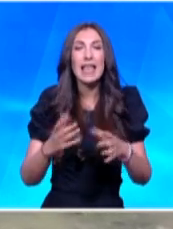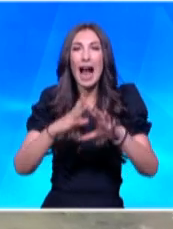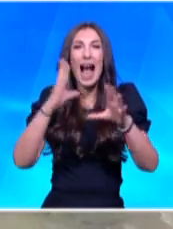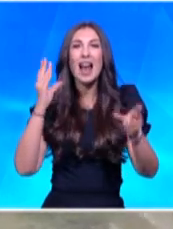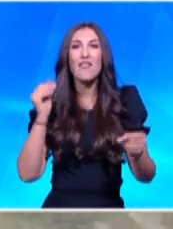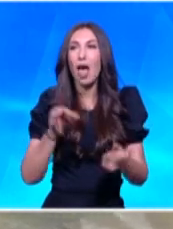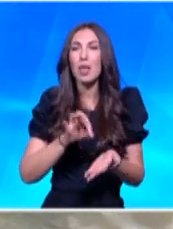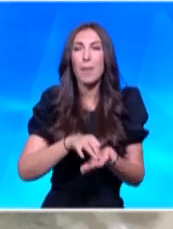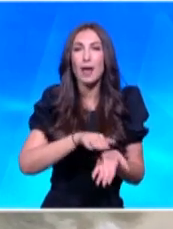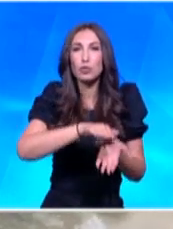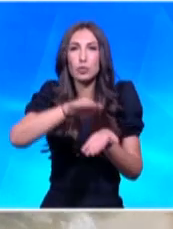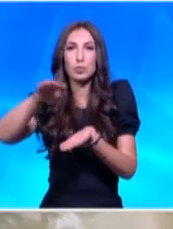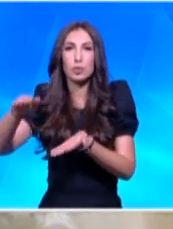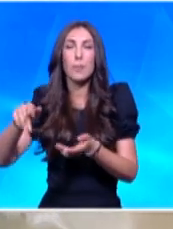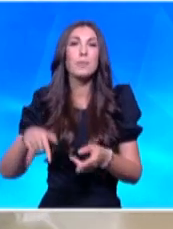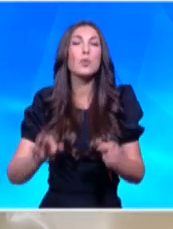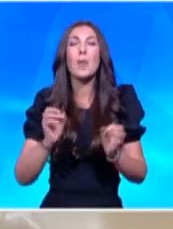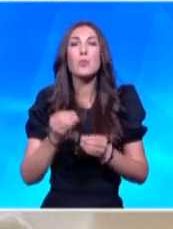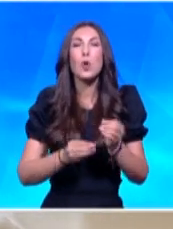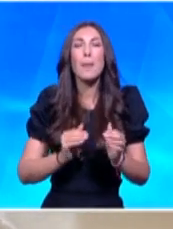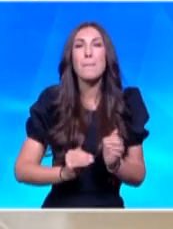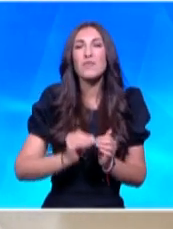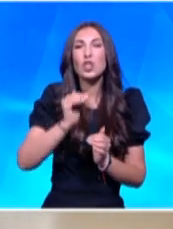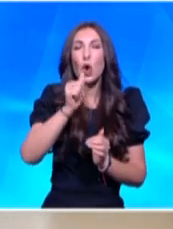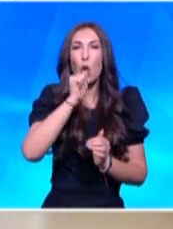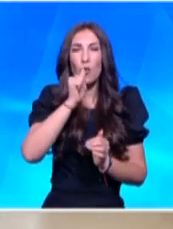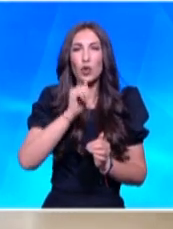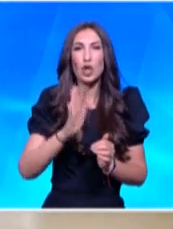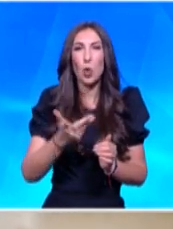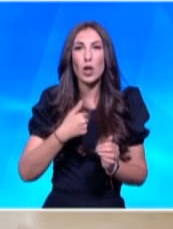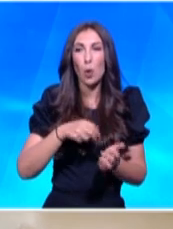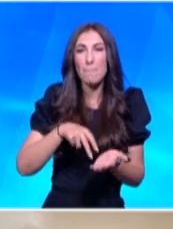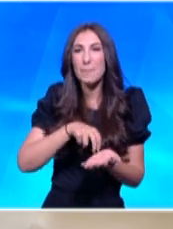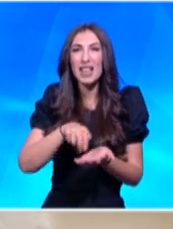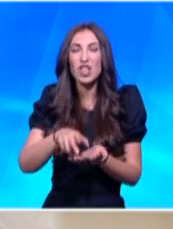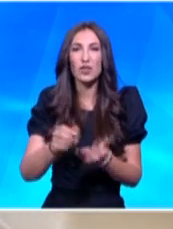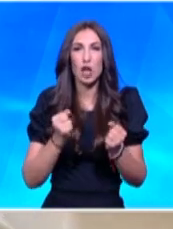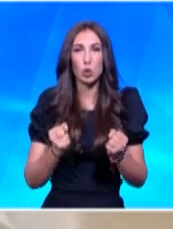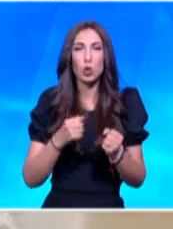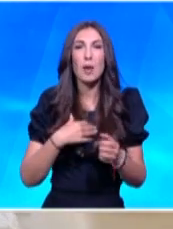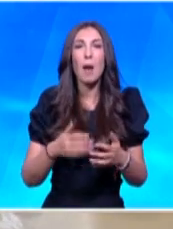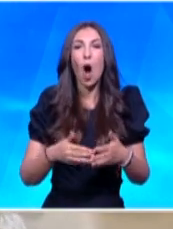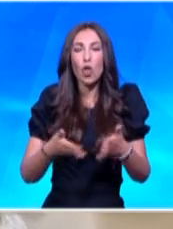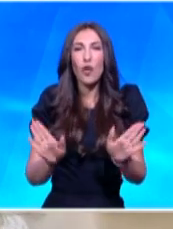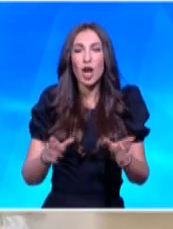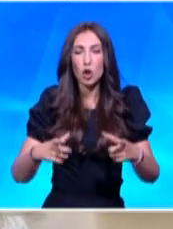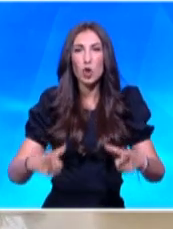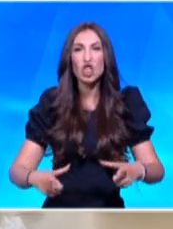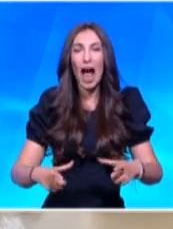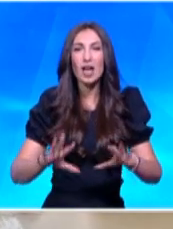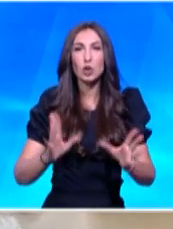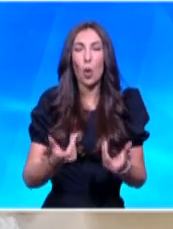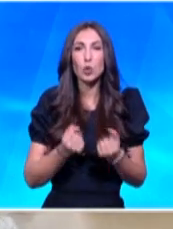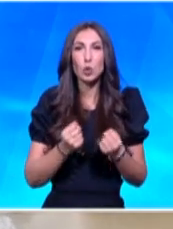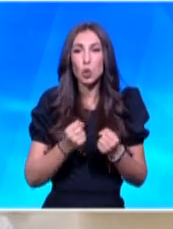им. Проблем в момента са високите води, заради които придвижването е трудно. Има отворени шахти, които са опасни и не се виждат